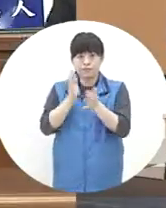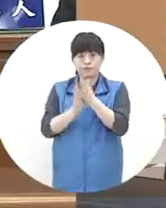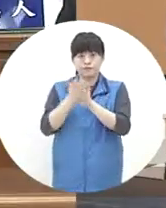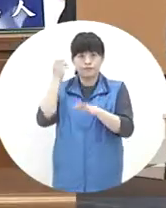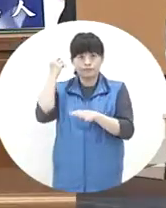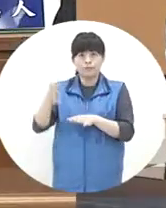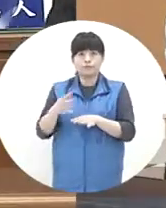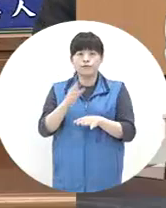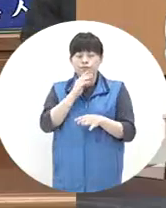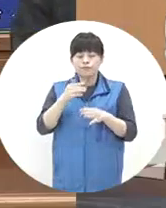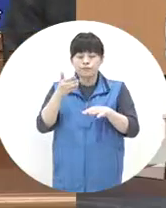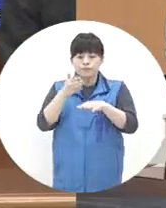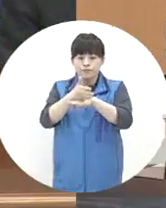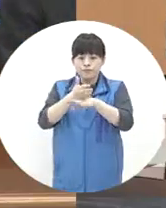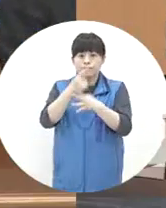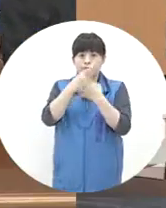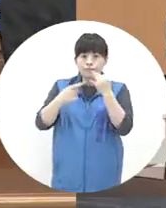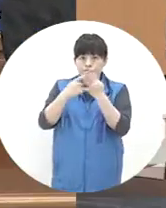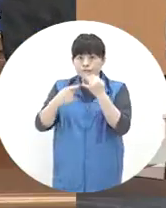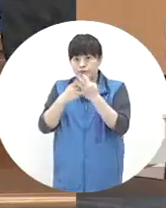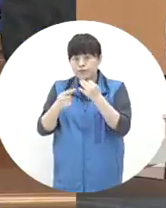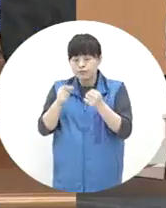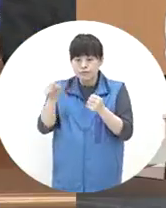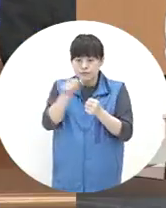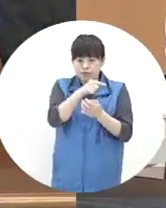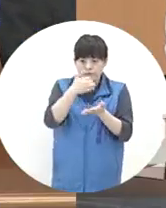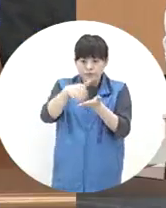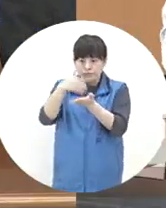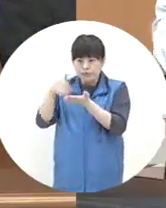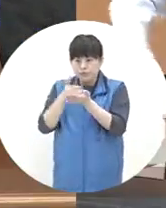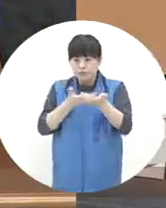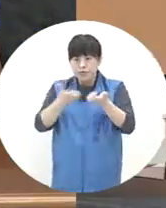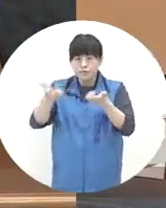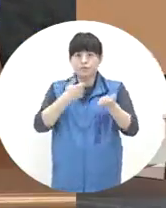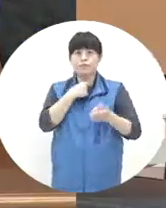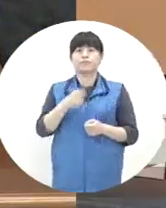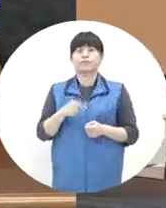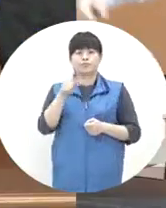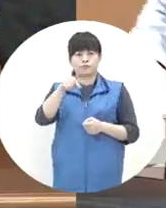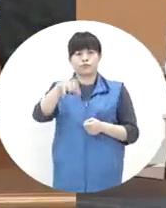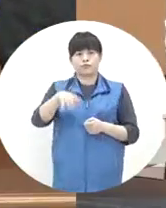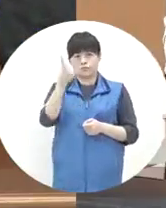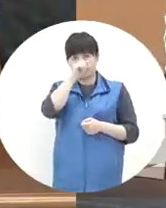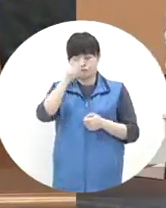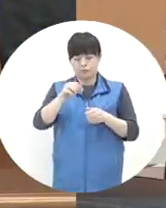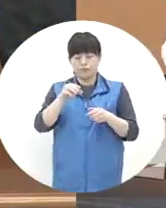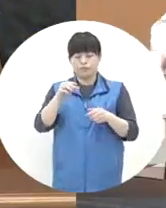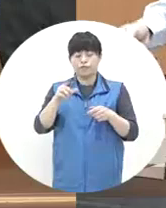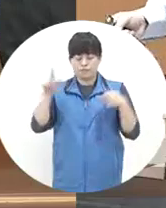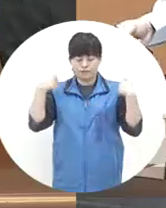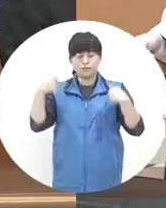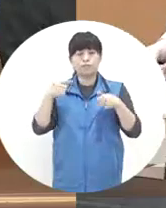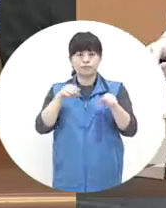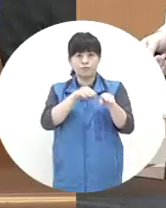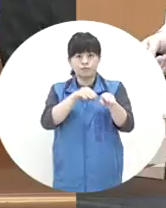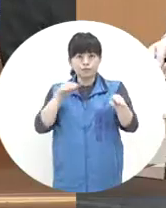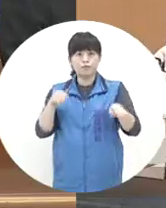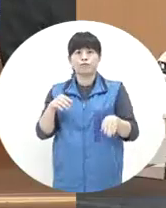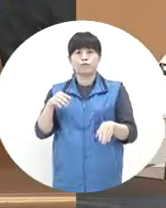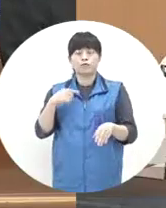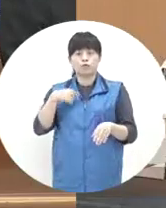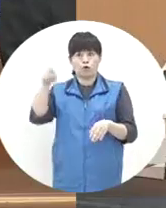这个车流量放到这个里面来做重新的一个划分哈。 因为这个地方真的很常塞车了。 我们跟公务单位